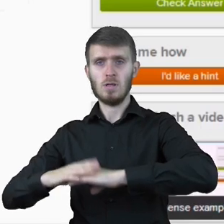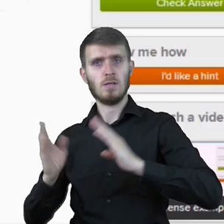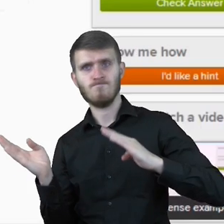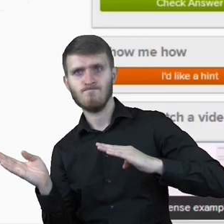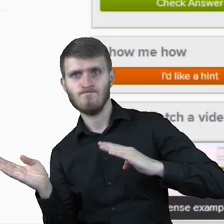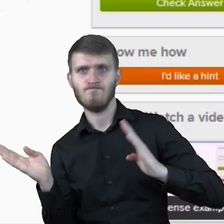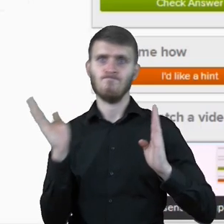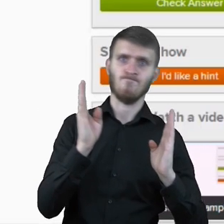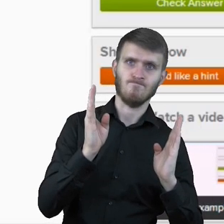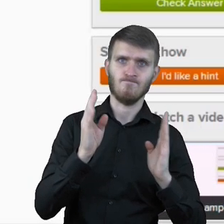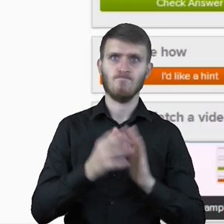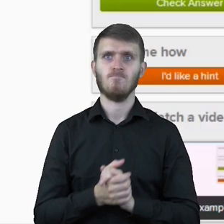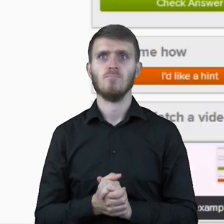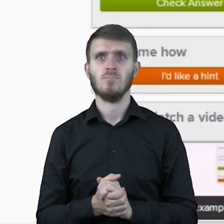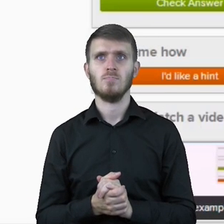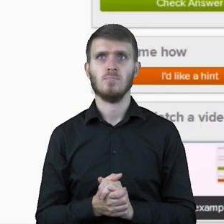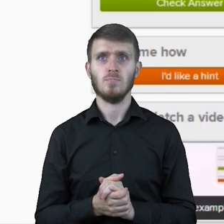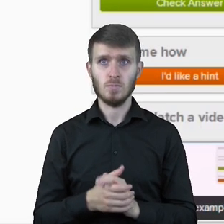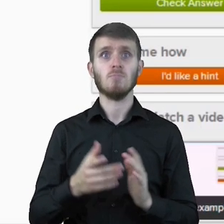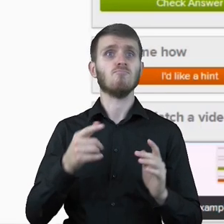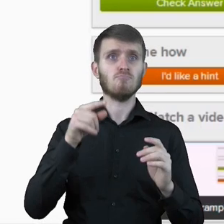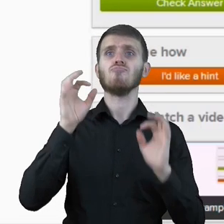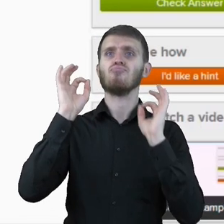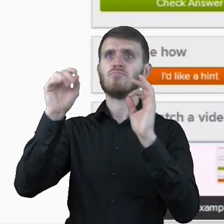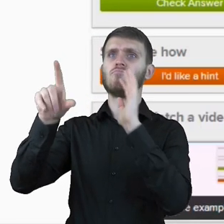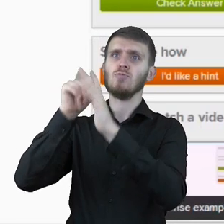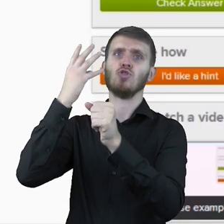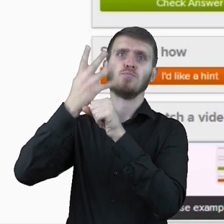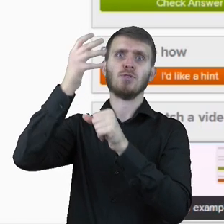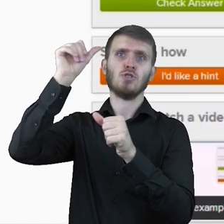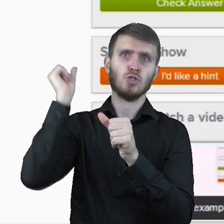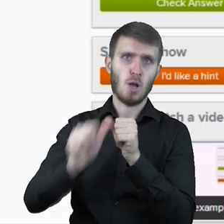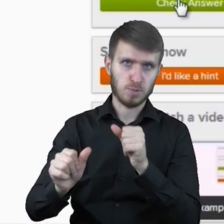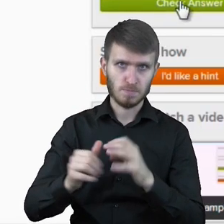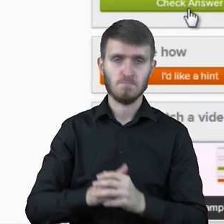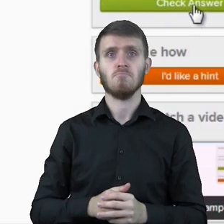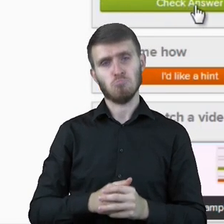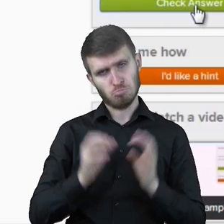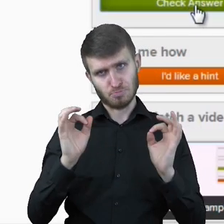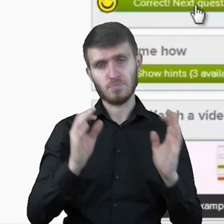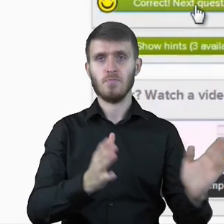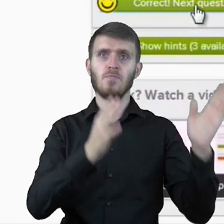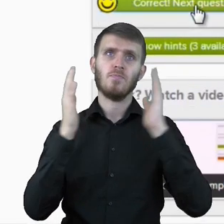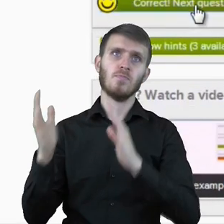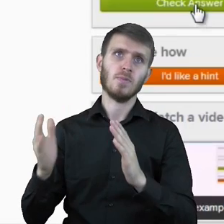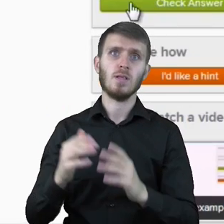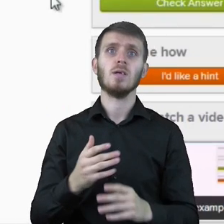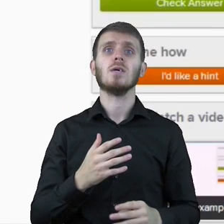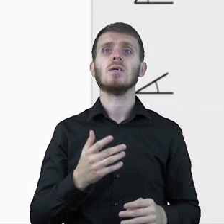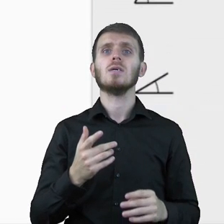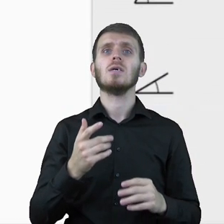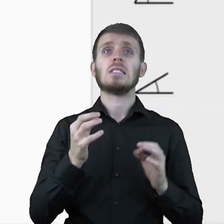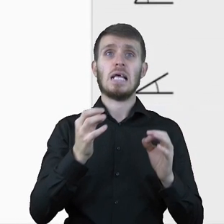niż 180. To byłby kąt rozwarty. My mamy zaznaczony tutaj kąt ostry. To jest 45 stopni.